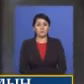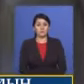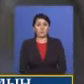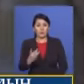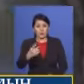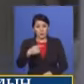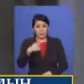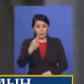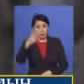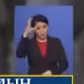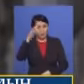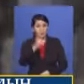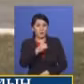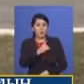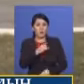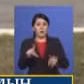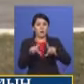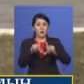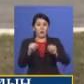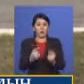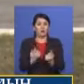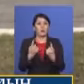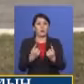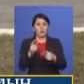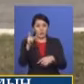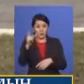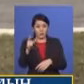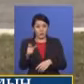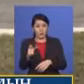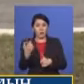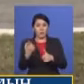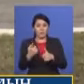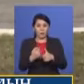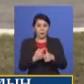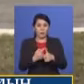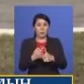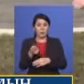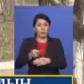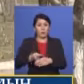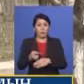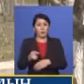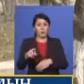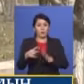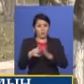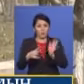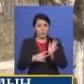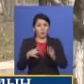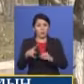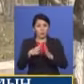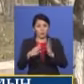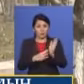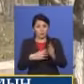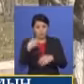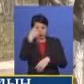Айта кетейік, білім беру және мәдениет ұйымдарына ұлы тұлғалардың есімін беру туралы өтінім 2018-2019 жылдары